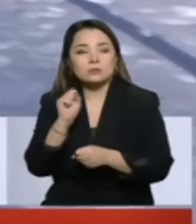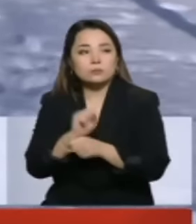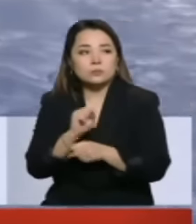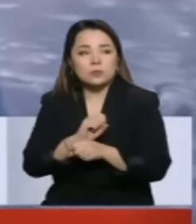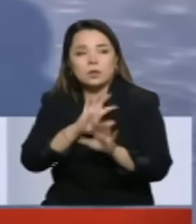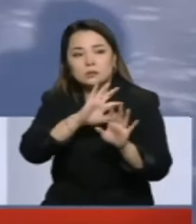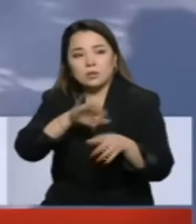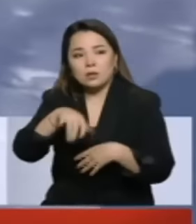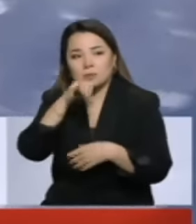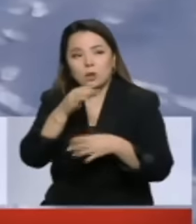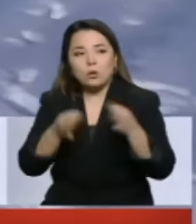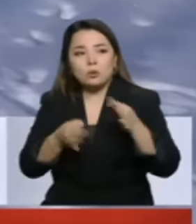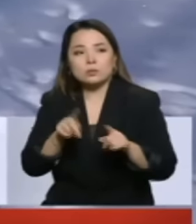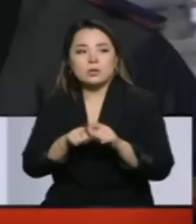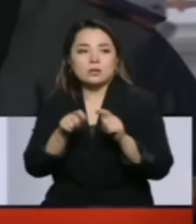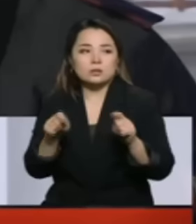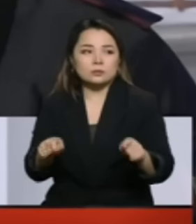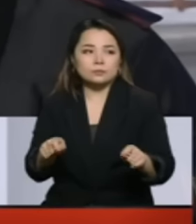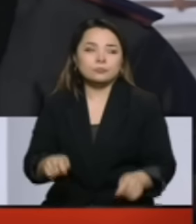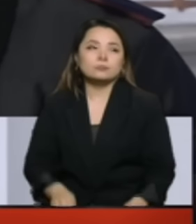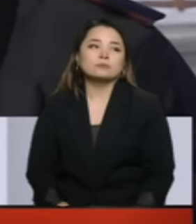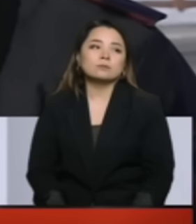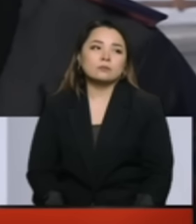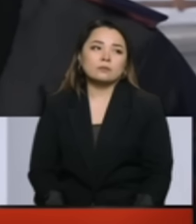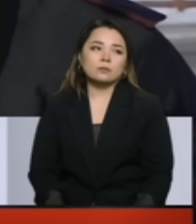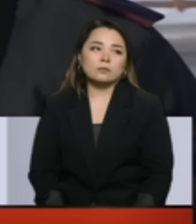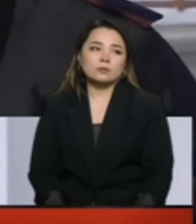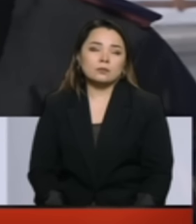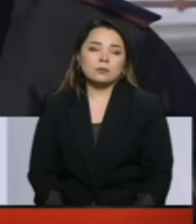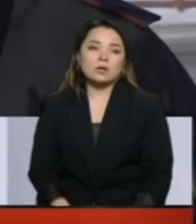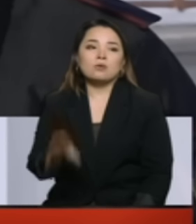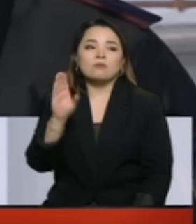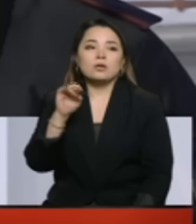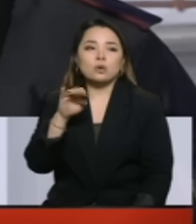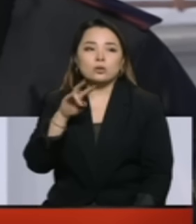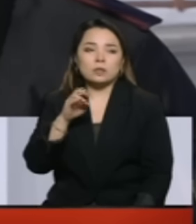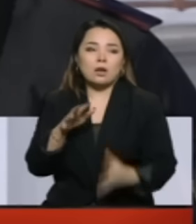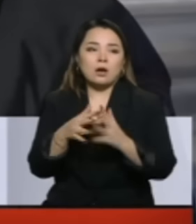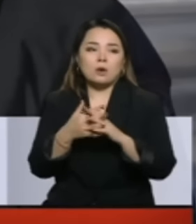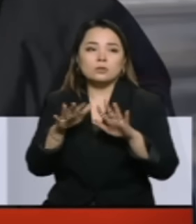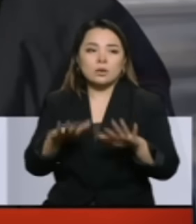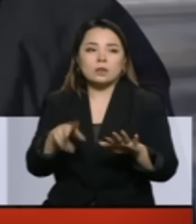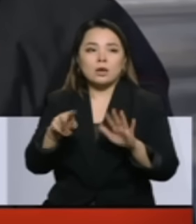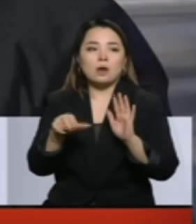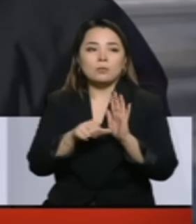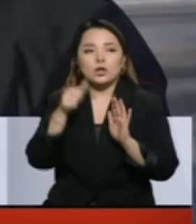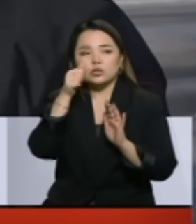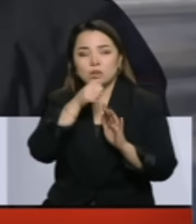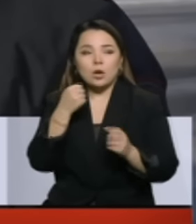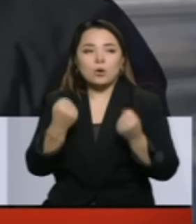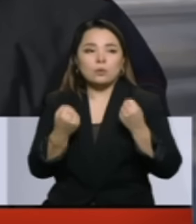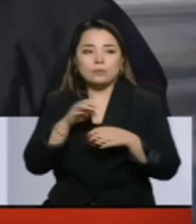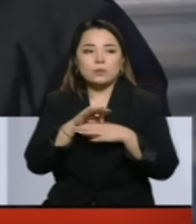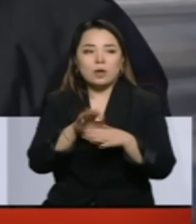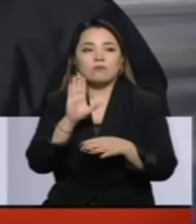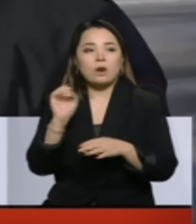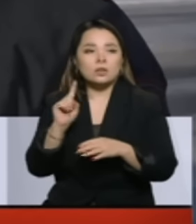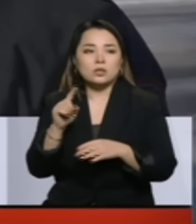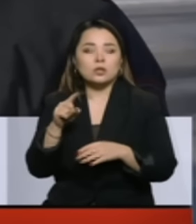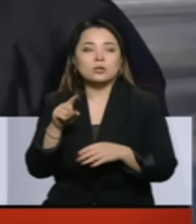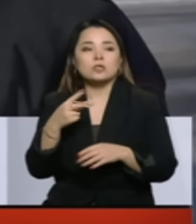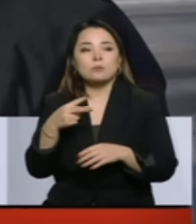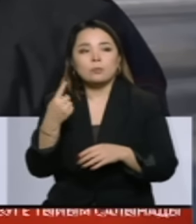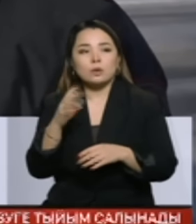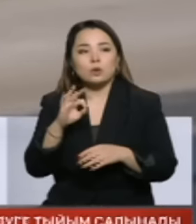қойылды. Қылмыстық іс қозғалды. Ветелки елді мекенінде 2006 жылғы жүргізуші